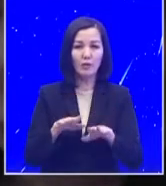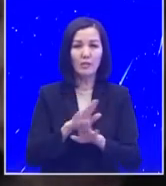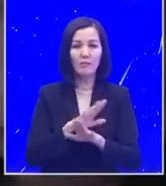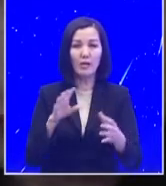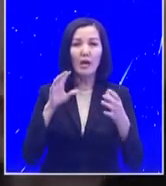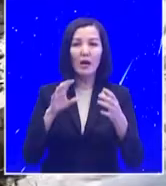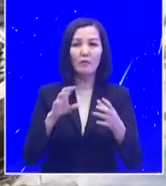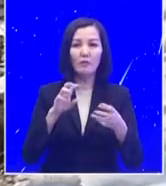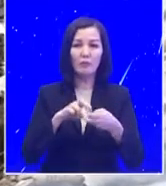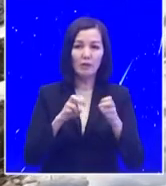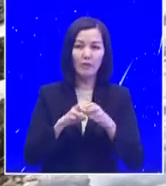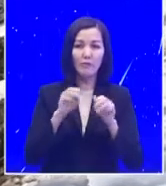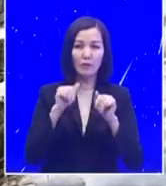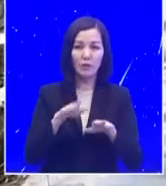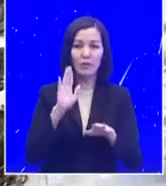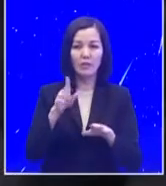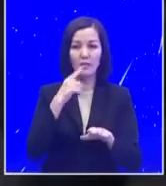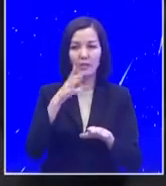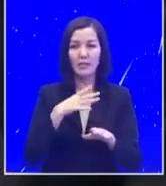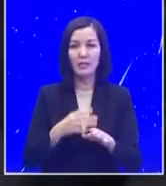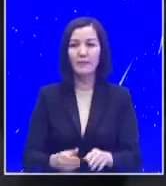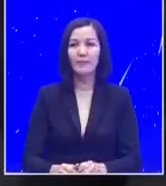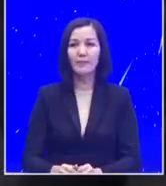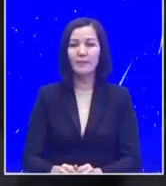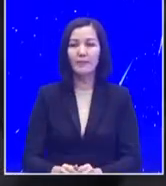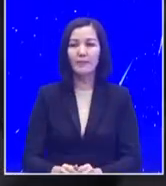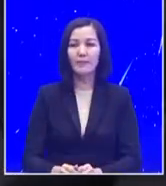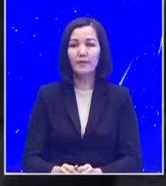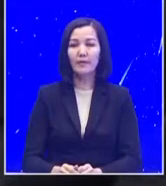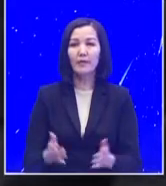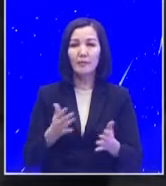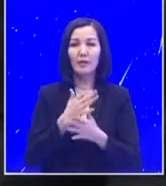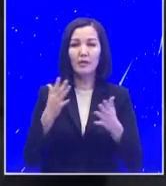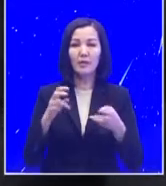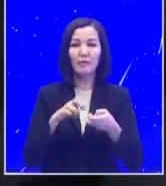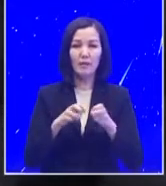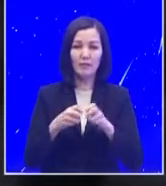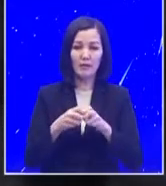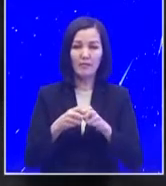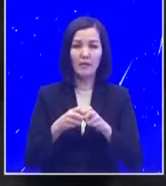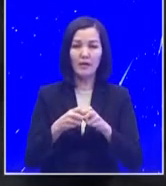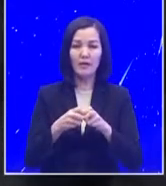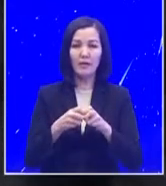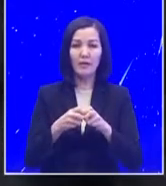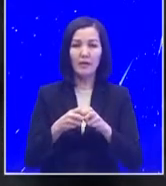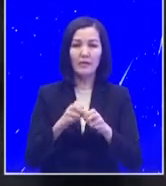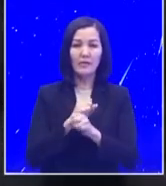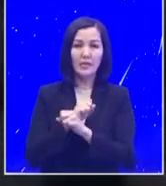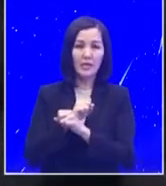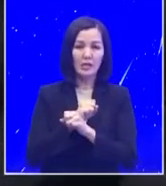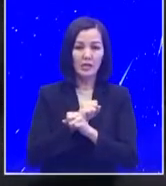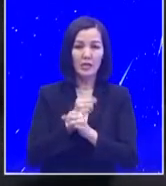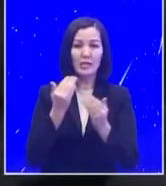автобус мәселесінің де шешілетіндігін жеткізді. Еще большая проблема и вопрос. Тағы үлкен мәселе. Саяжайларда